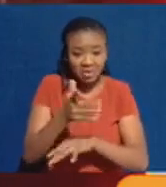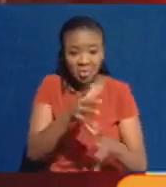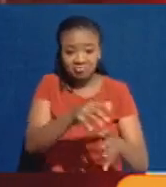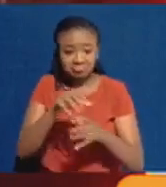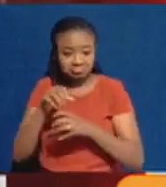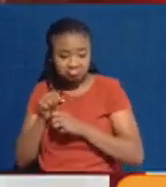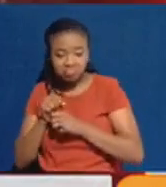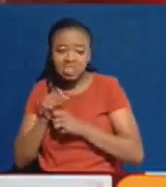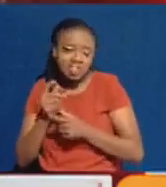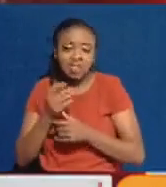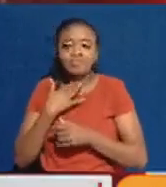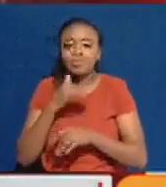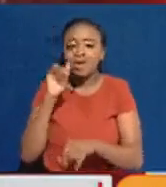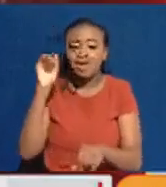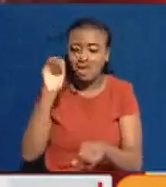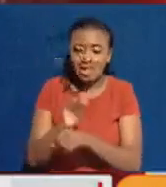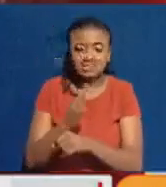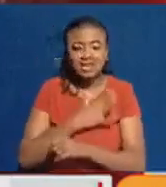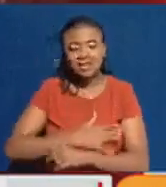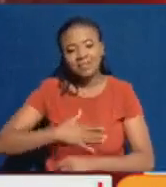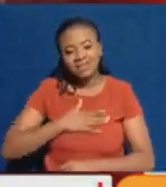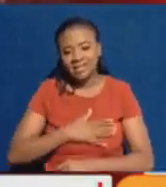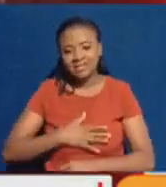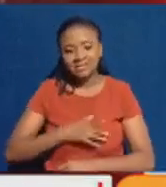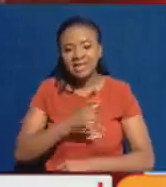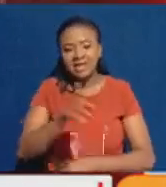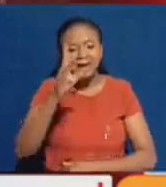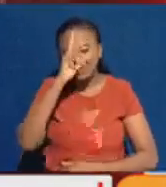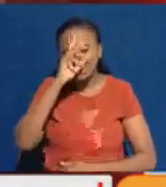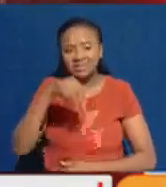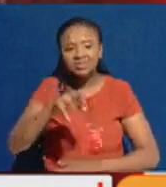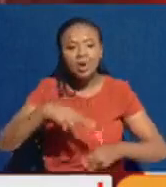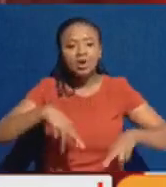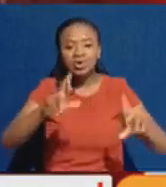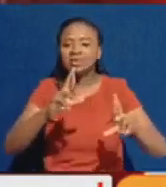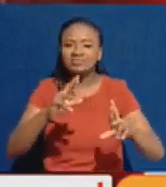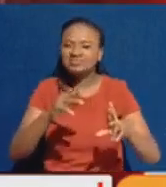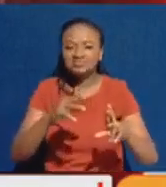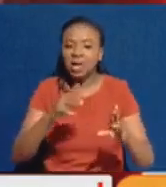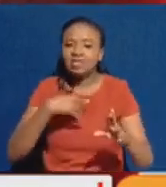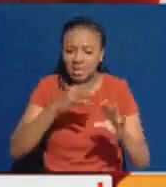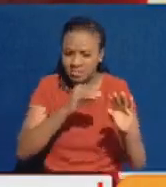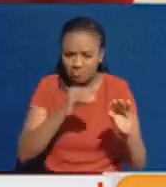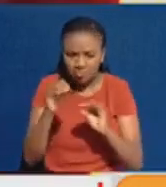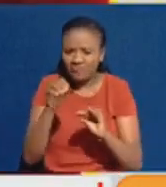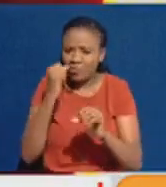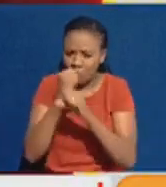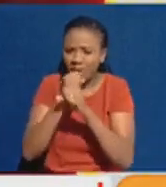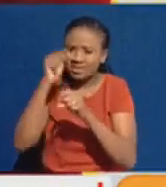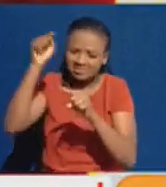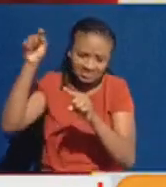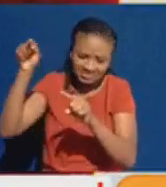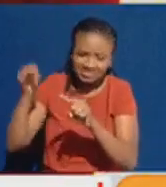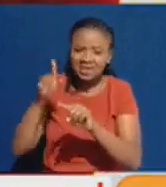kwa heshima na unyenyekevu waondolewe kwa barabara, waingie huko ndani, watusaidiane kwa disarmament. Na